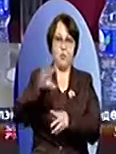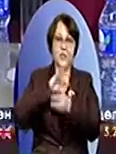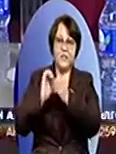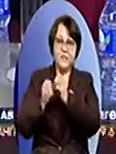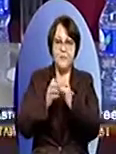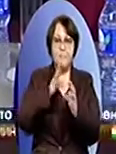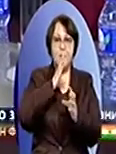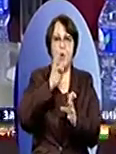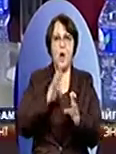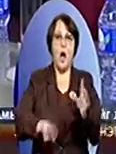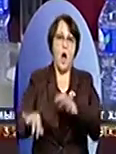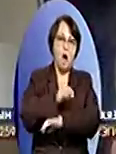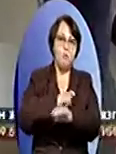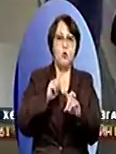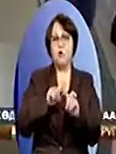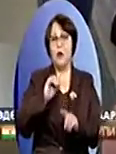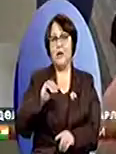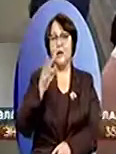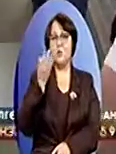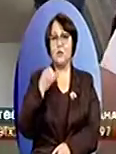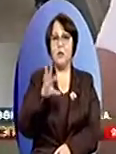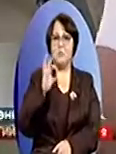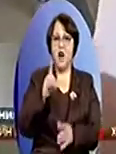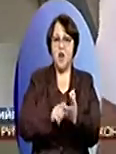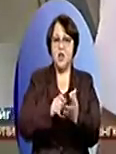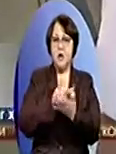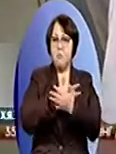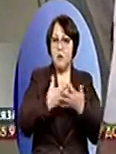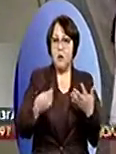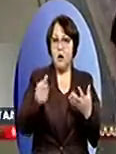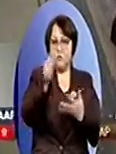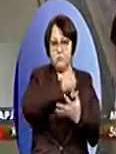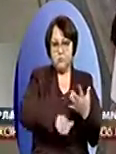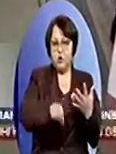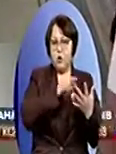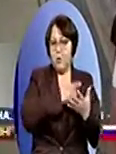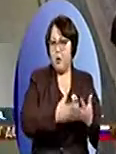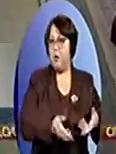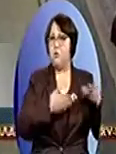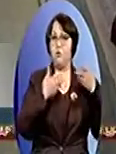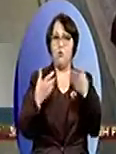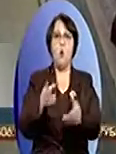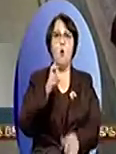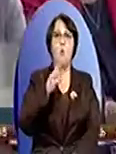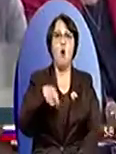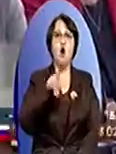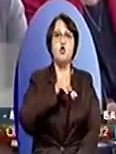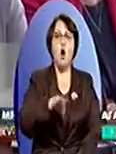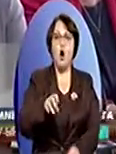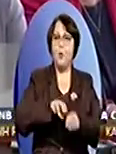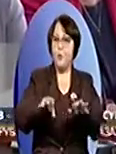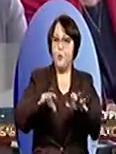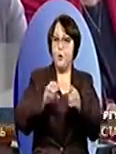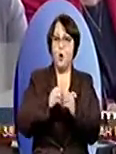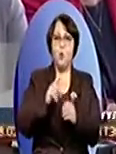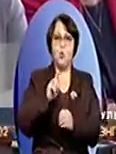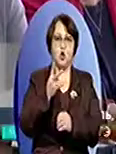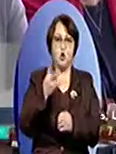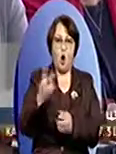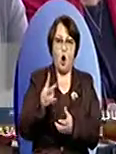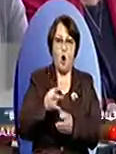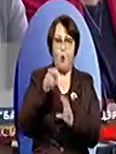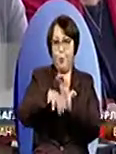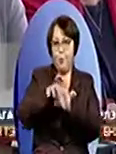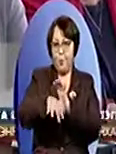Өвөр хангай аймгийн хөдөө аж ахуйн салбар шаардлагатай тоног төхөөрөмжийг гардуулж өглөө. Үүнд бордоо цацагч, хүнсний ногооны өрлөөр, төмс,